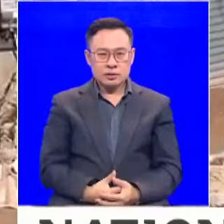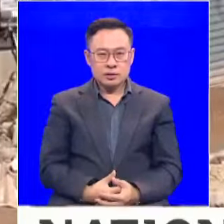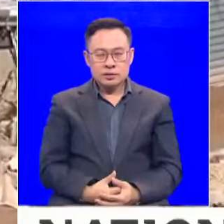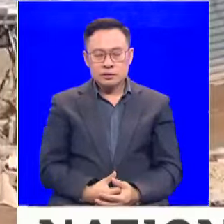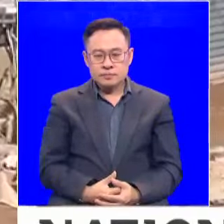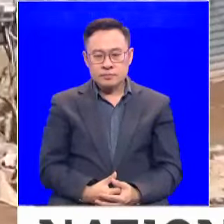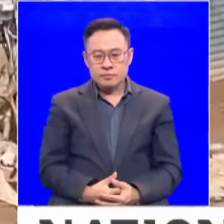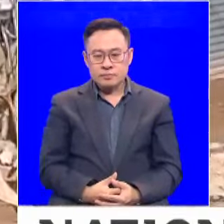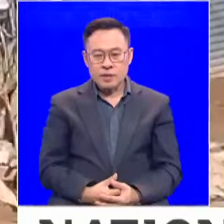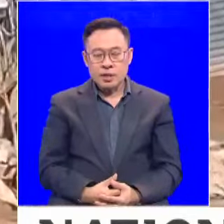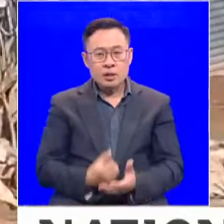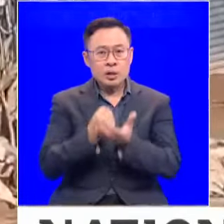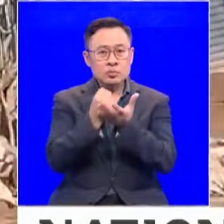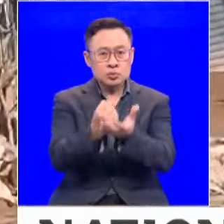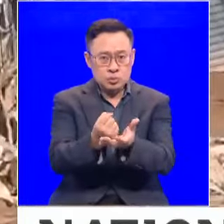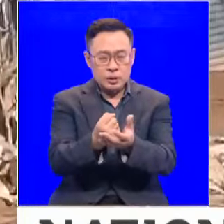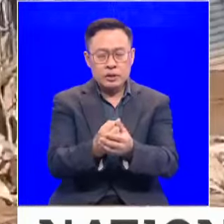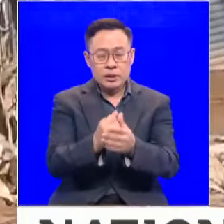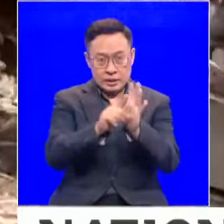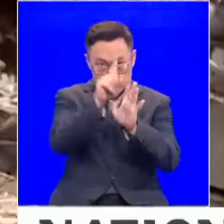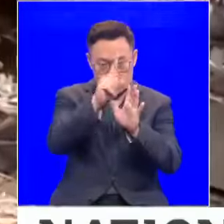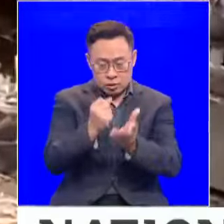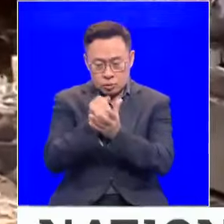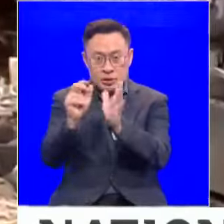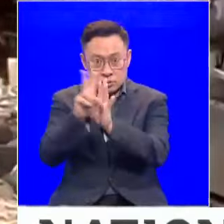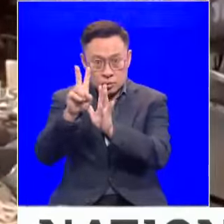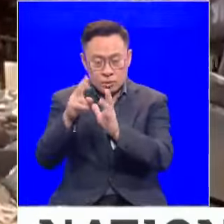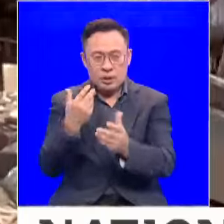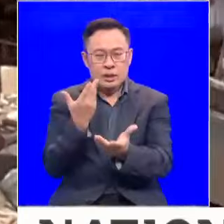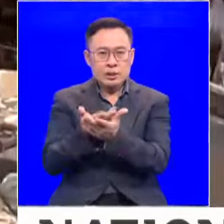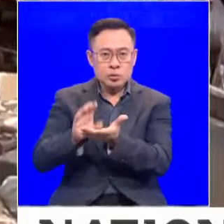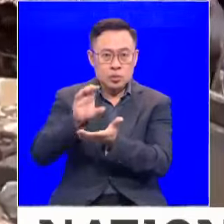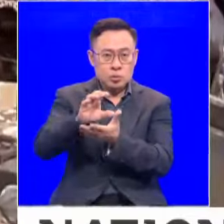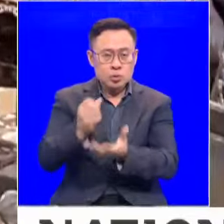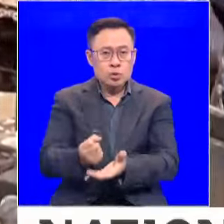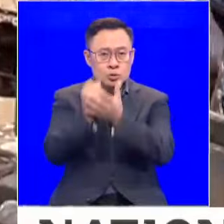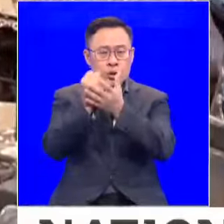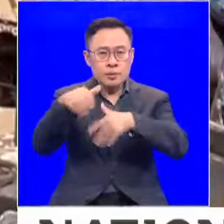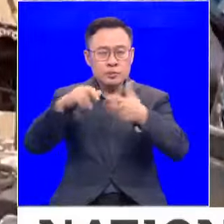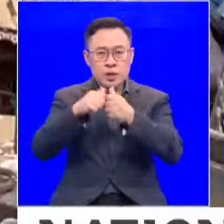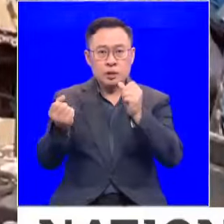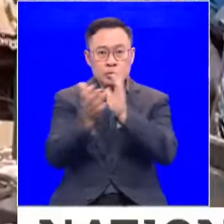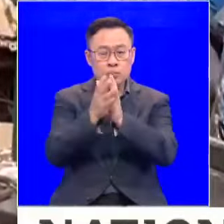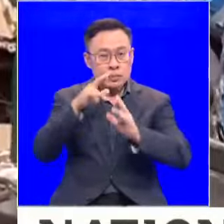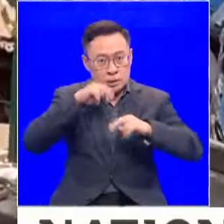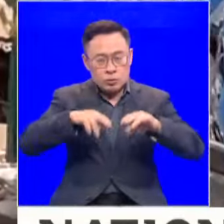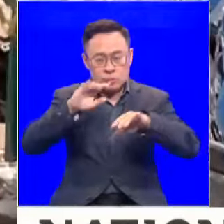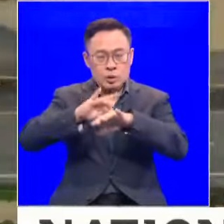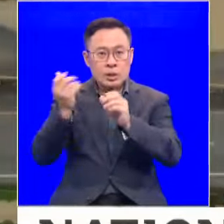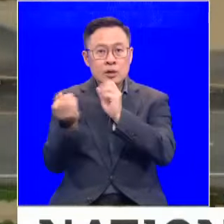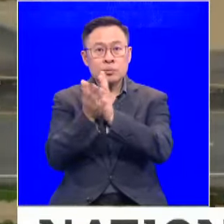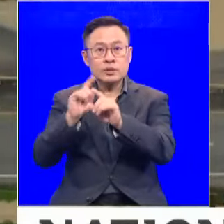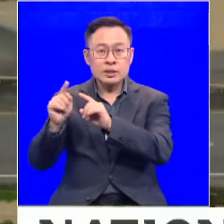ด้วยนะคะว่าการเยียวยาในส่วนที่ 2เนี่ยจะเพิ่มจากเงินกองทุนช่วยเหลือผู้ประสบภัยถ้าบ้านเรือนเสียหายทั้งหมดจะจ่ายเงิน